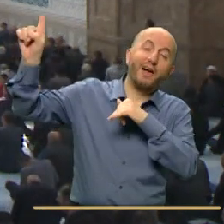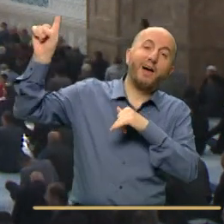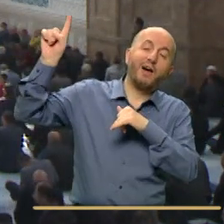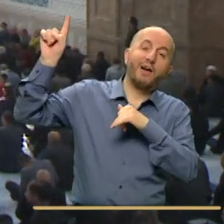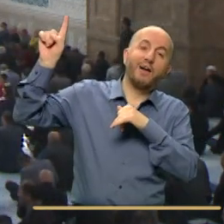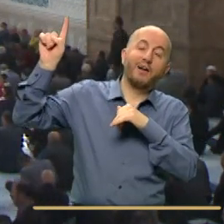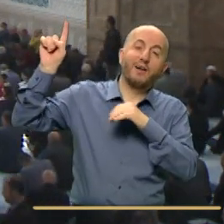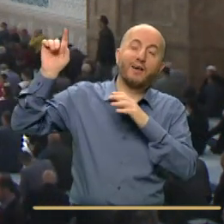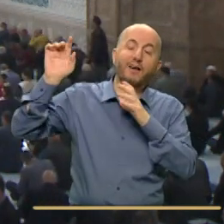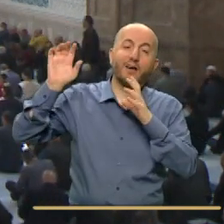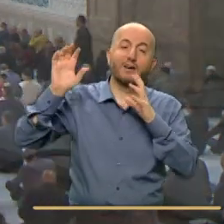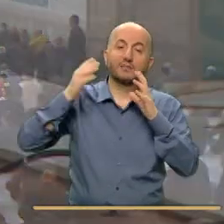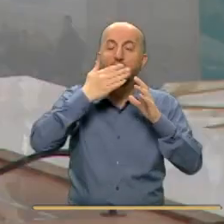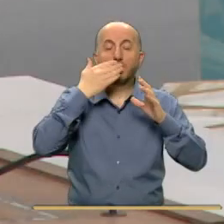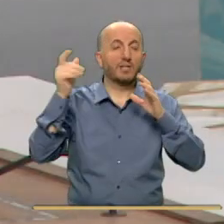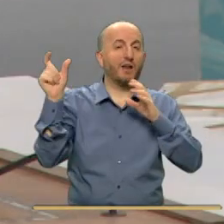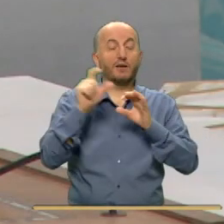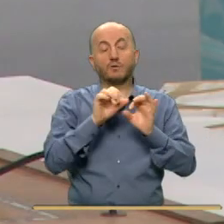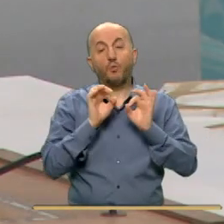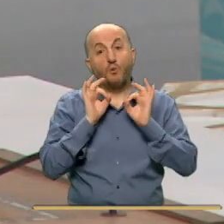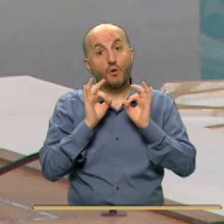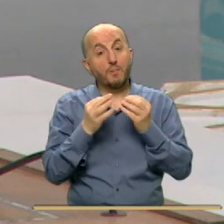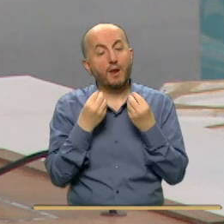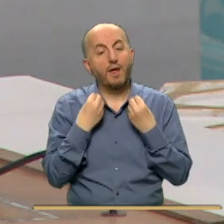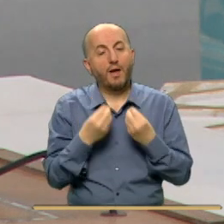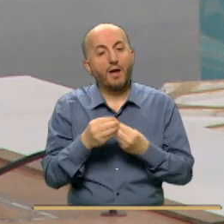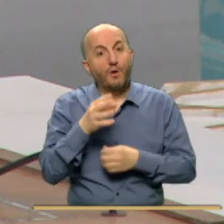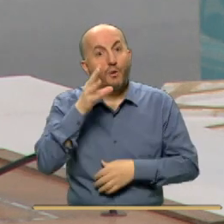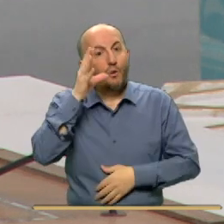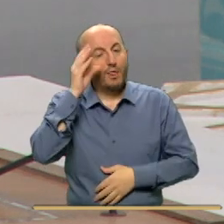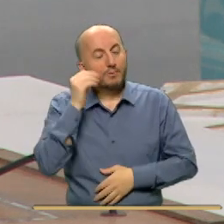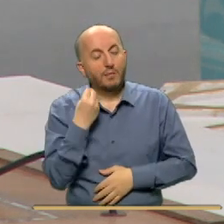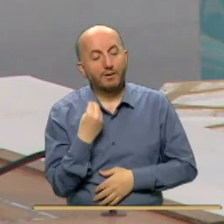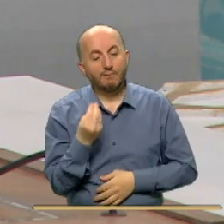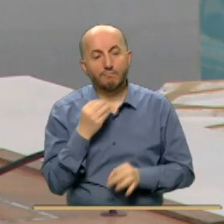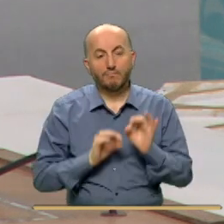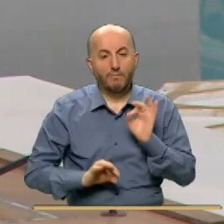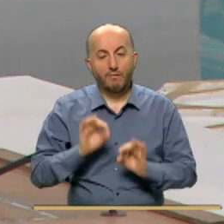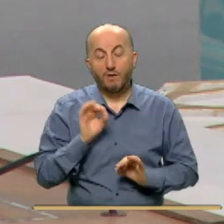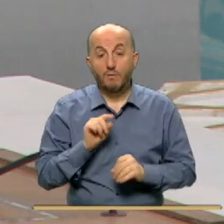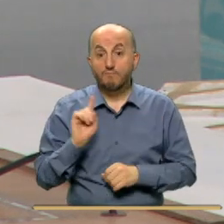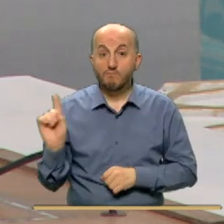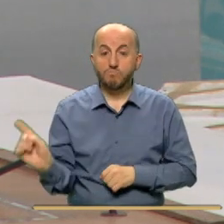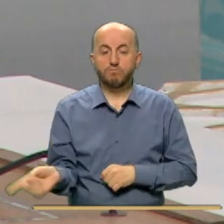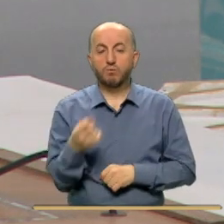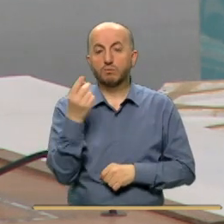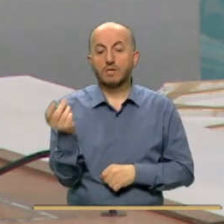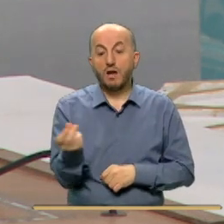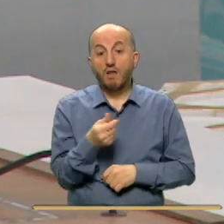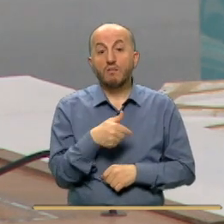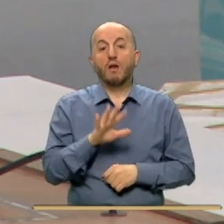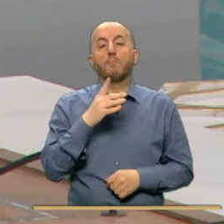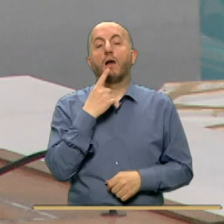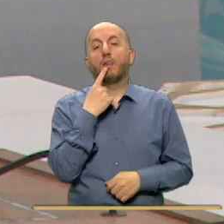sellem, Ramazan'ın kıymetini iyi öğrenelim, iyi değerlendirelim, bu müjdeyi kaçırmayalım